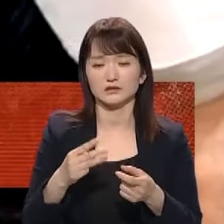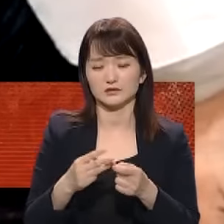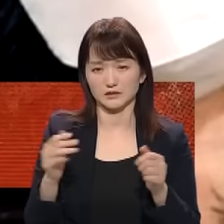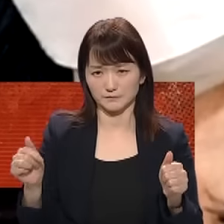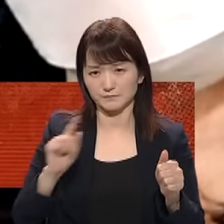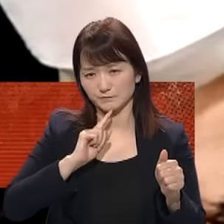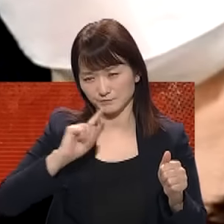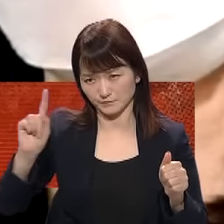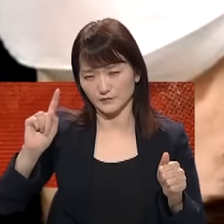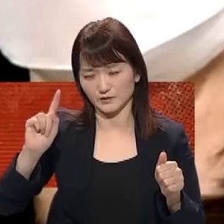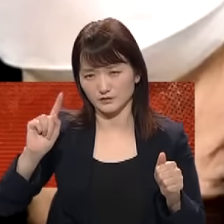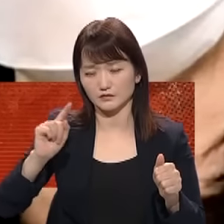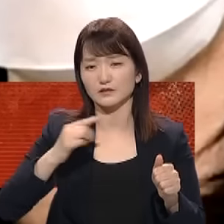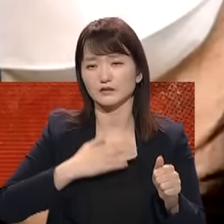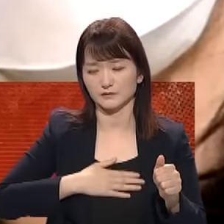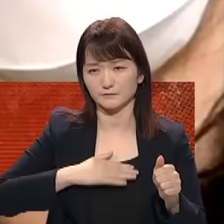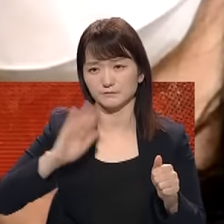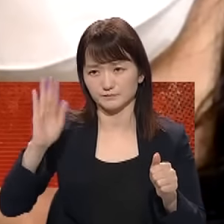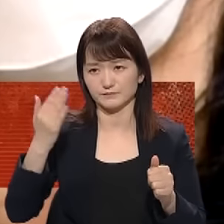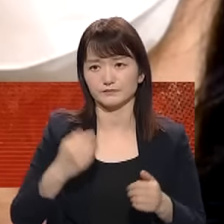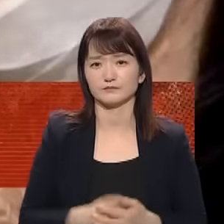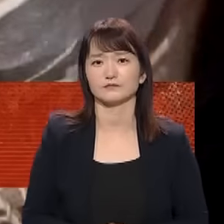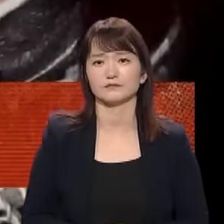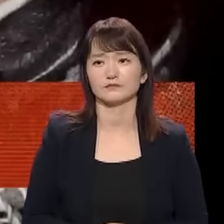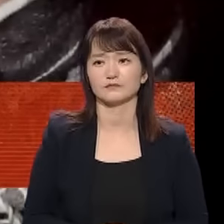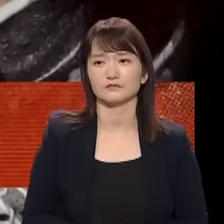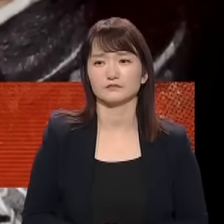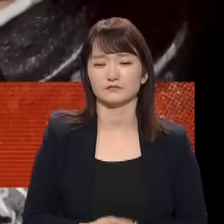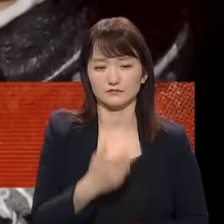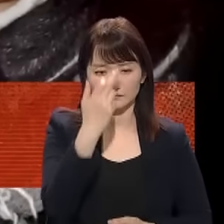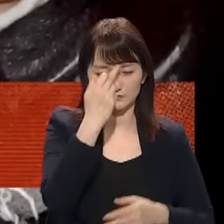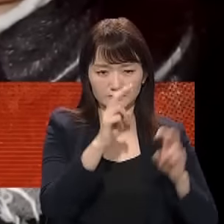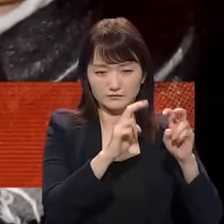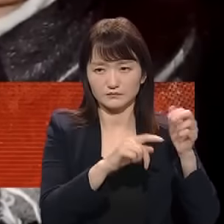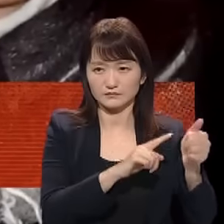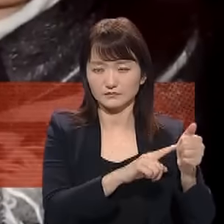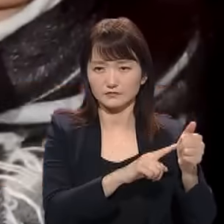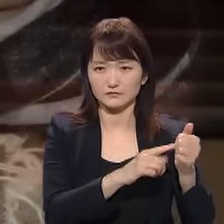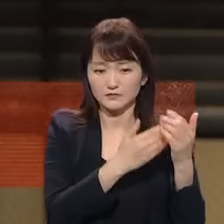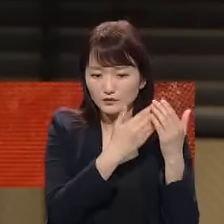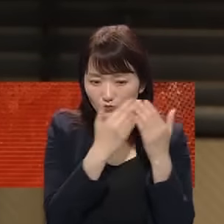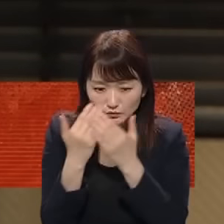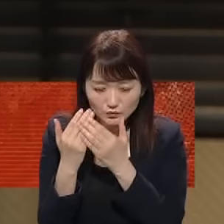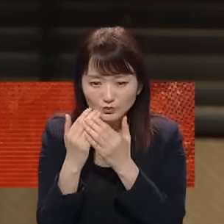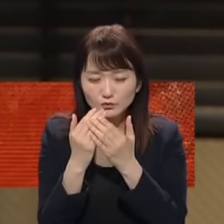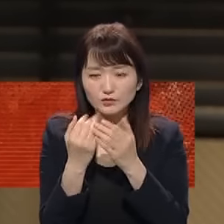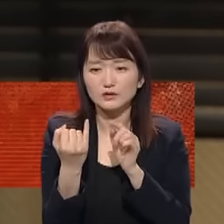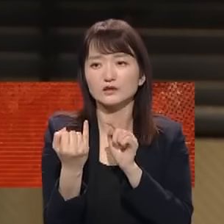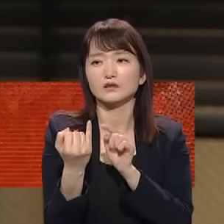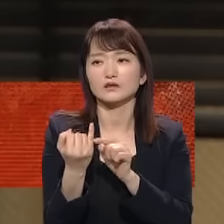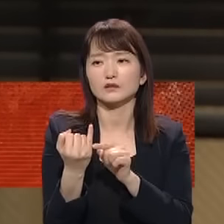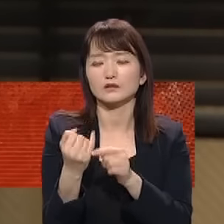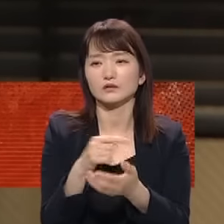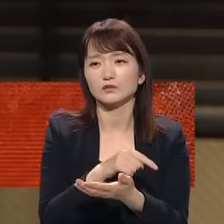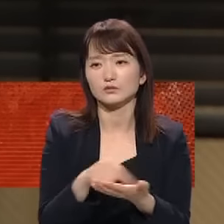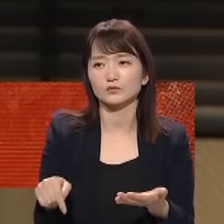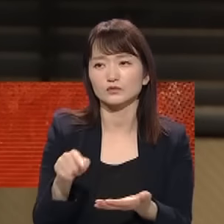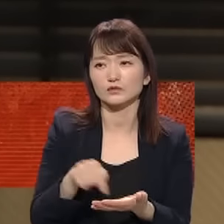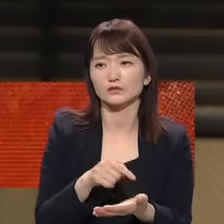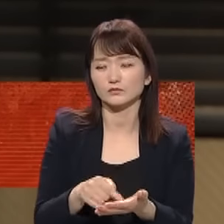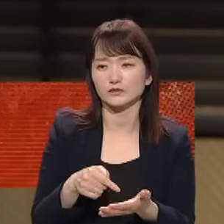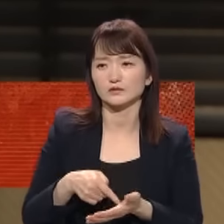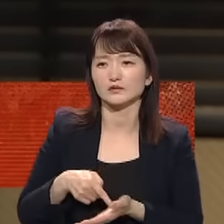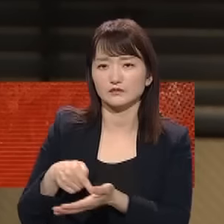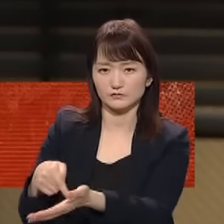되는데 문제는요. 소송이 이거 하나만 있는 게 아닙니다. 그럼요. 지금 최태원 회장의 동거인을 상대로도 이 손해배상 청구 소송을 노소영 회장